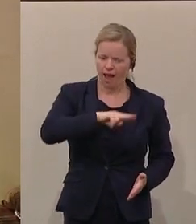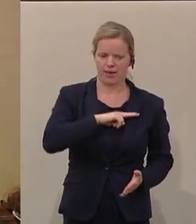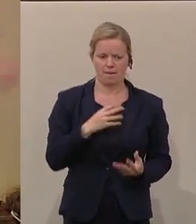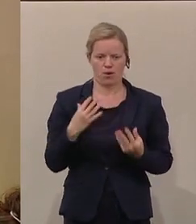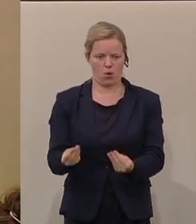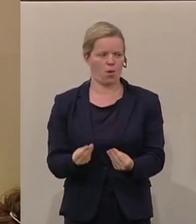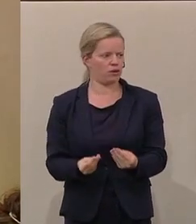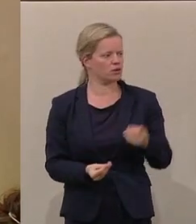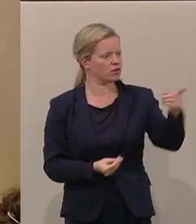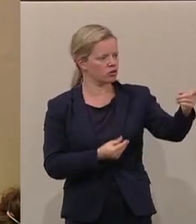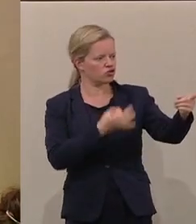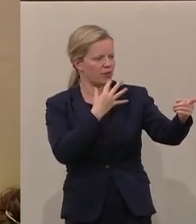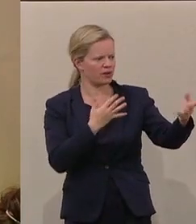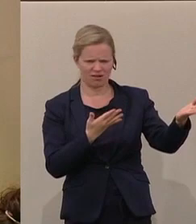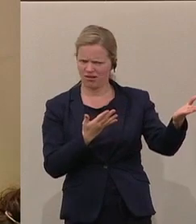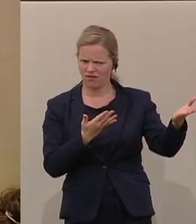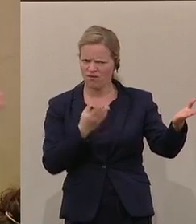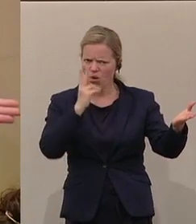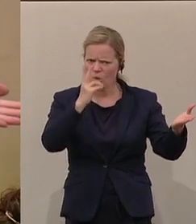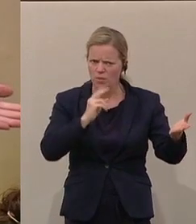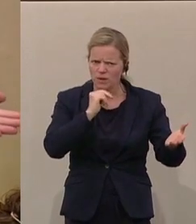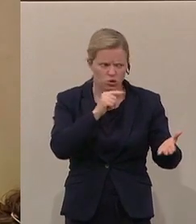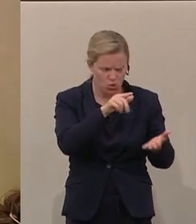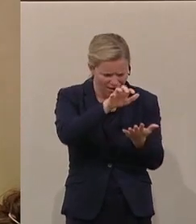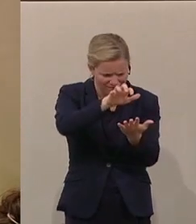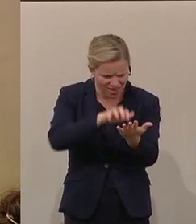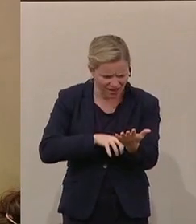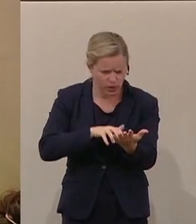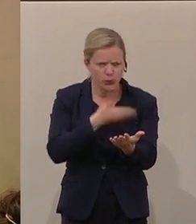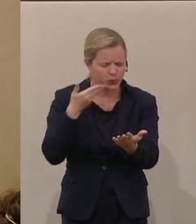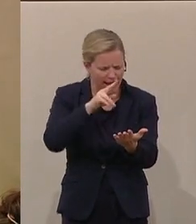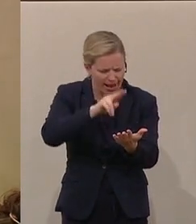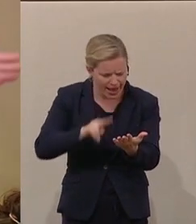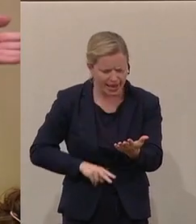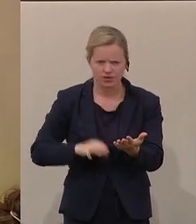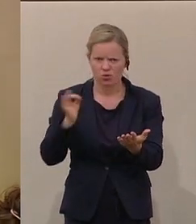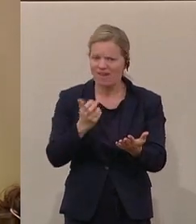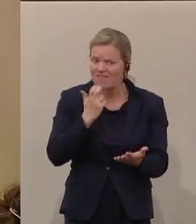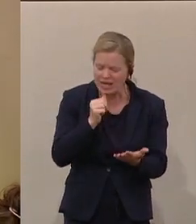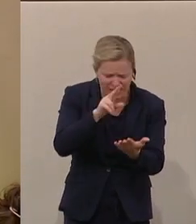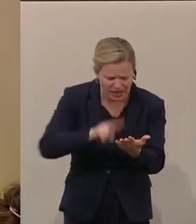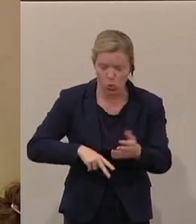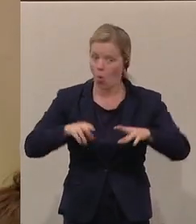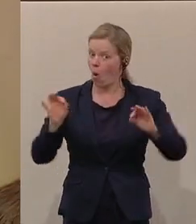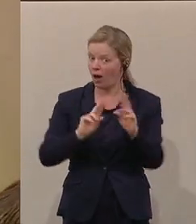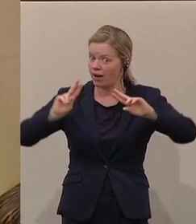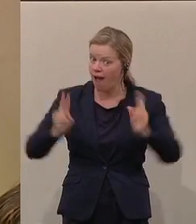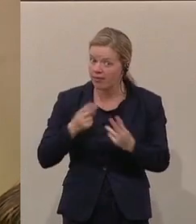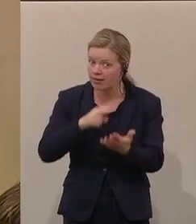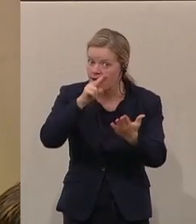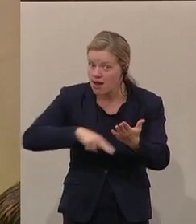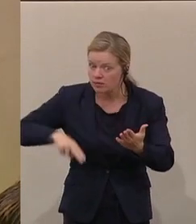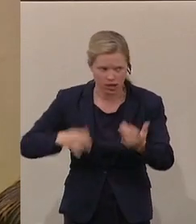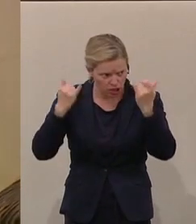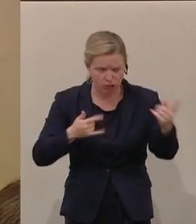heißt, stimmt nicht. Haben Sie es nicht gelesen, wollen Sie es nicht lesen oder können Sie es nicht lesen? Jetzt outen Sie sich einmal, warum Sie das permanent behaupten. Es wird ja wohl